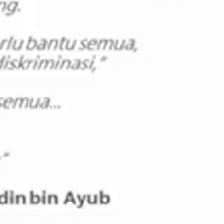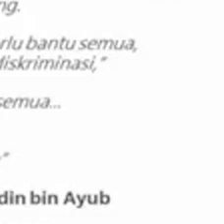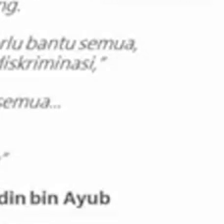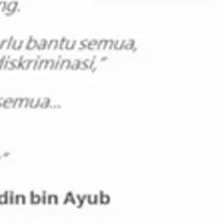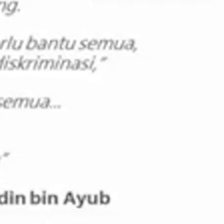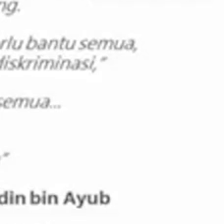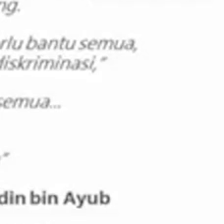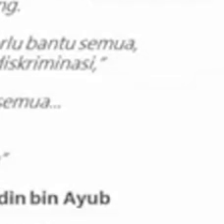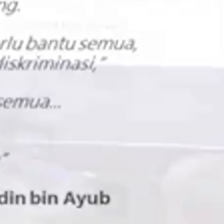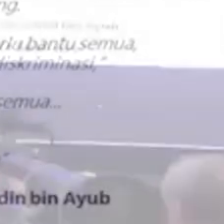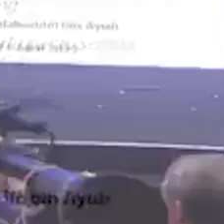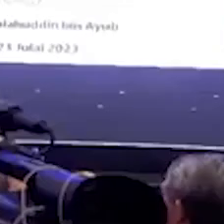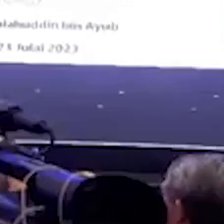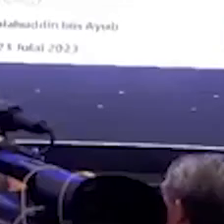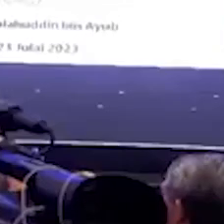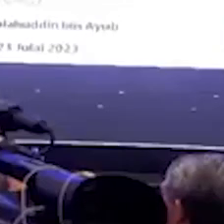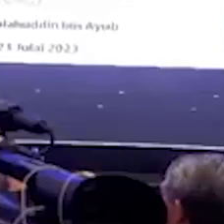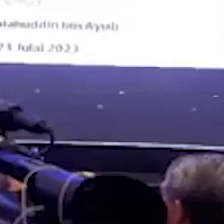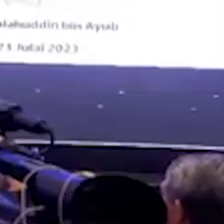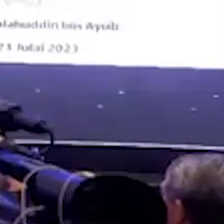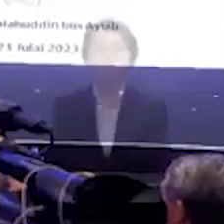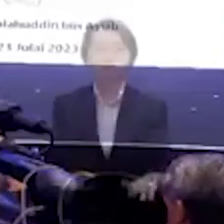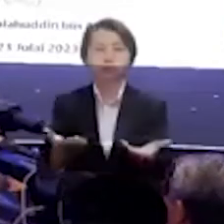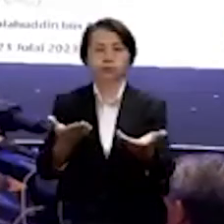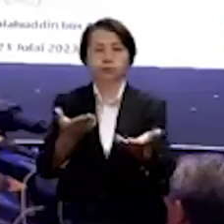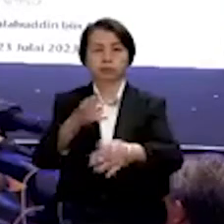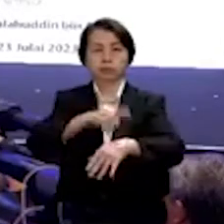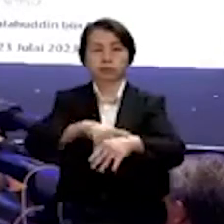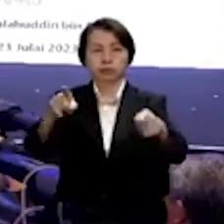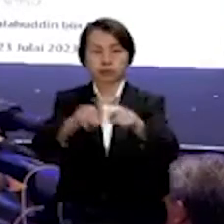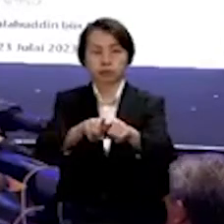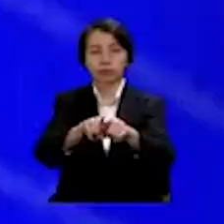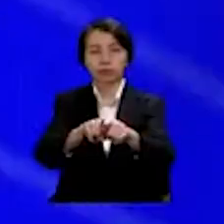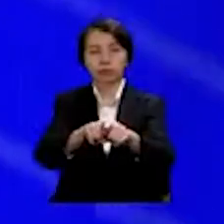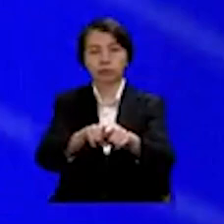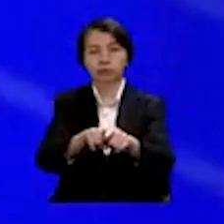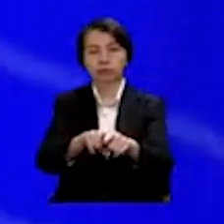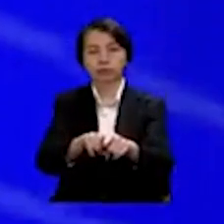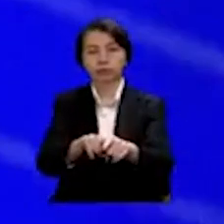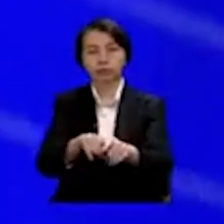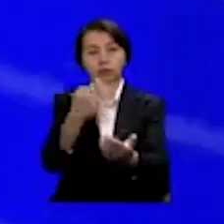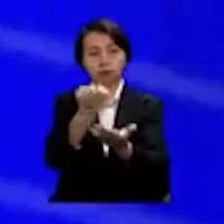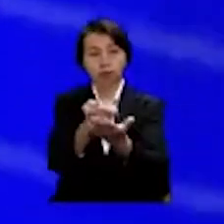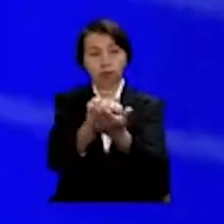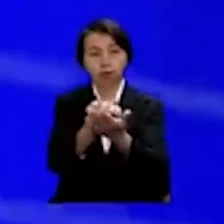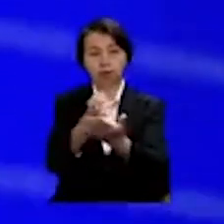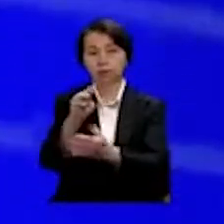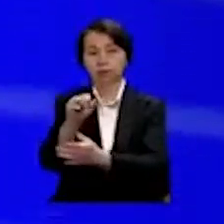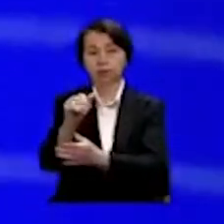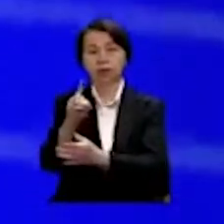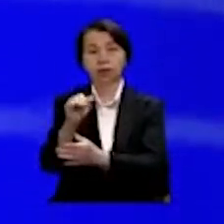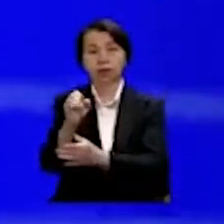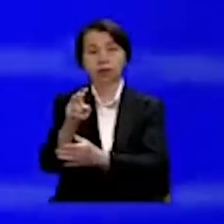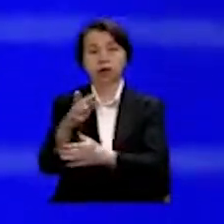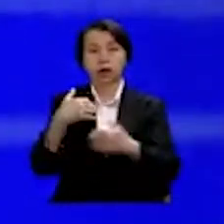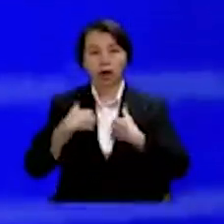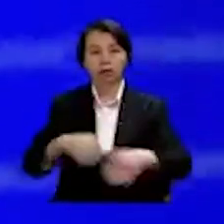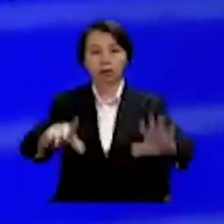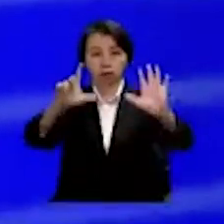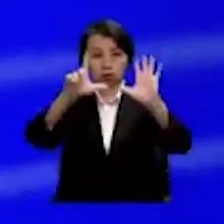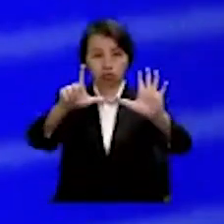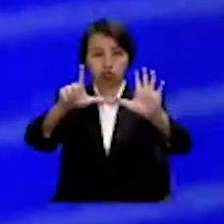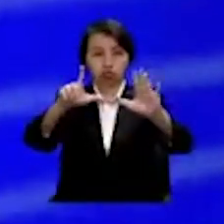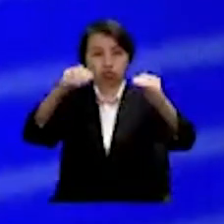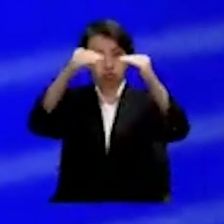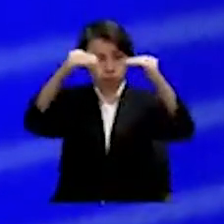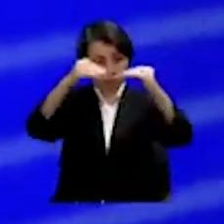Saudara-saudari, dalam masa yang sama, ekonomi madani turut menetapkan 7 penanda aras